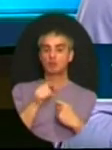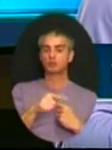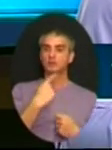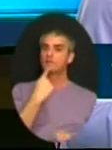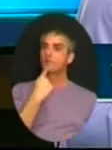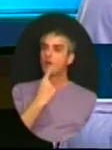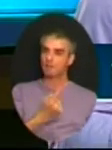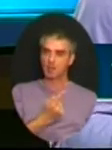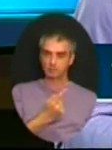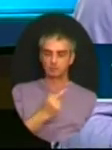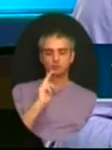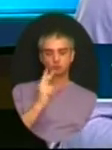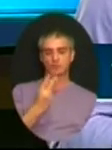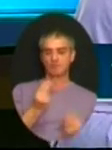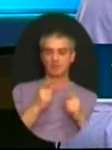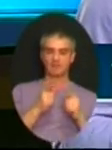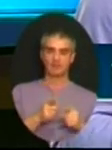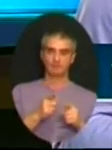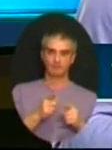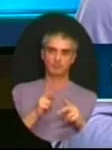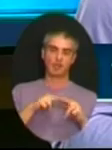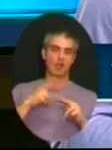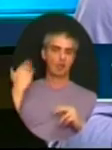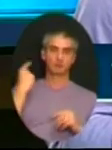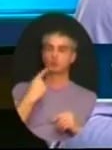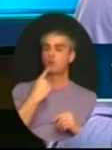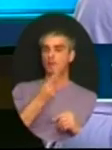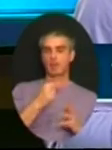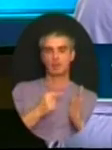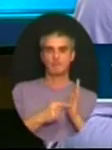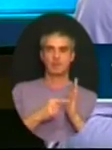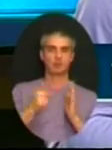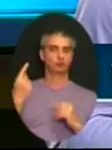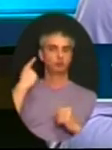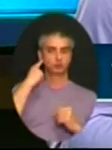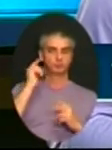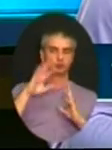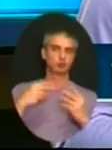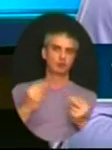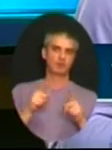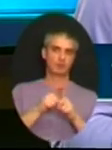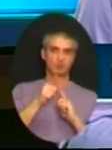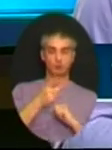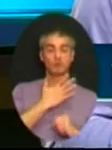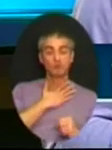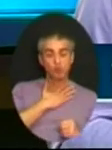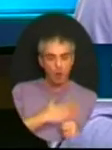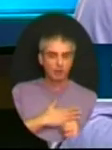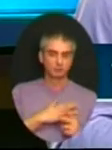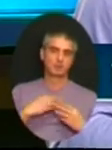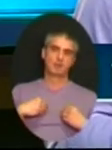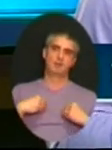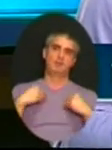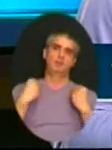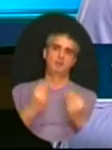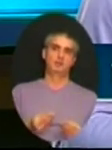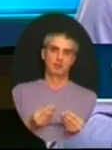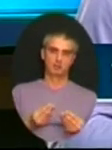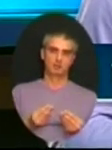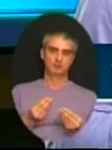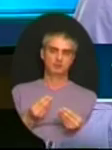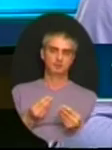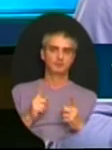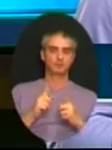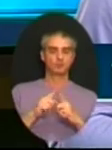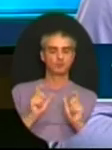אמר שוב את הדברים, אז הוא אמר את זה בגלל שהוא שמע שיש דברים כאלה, והוא רצה לתת